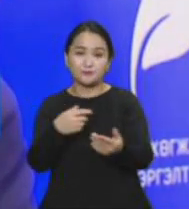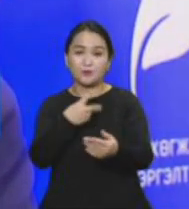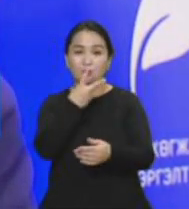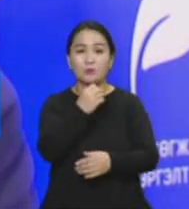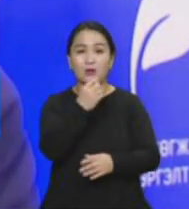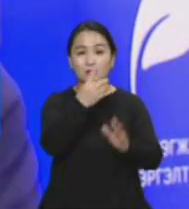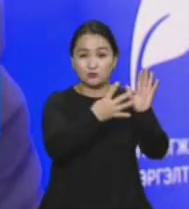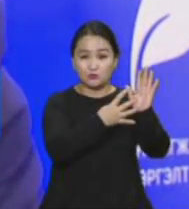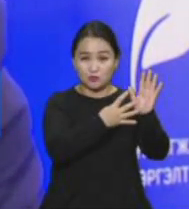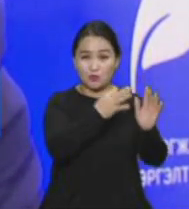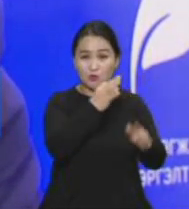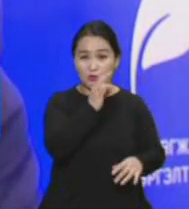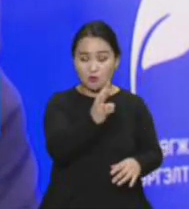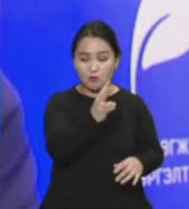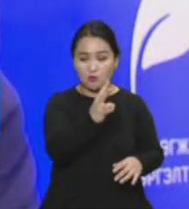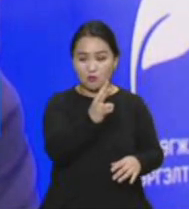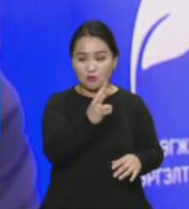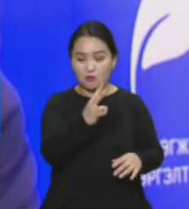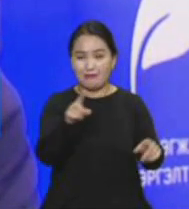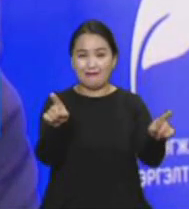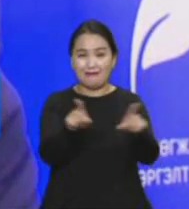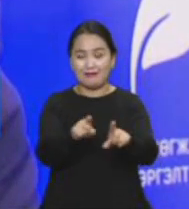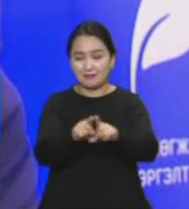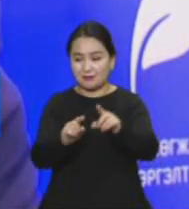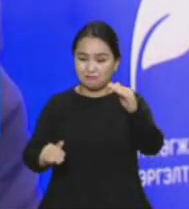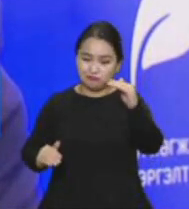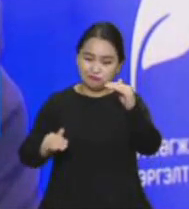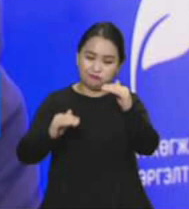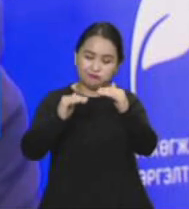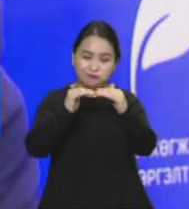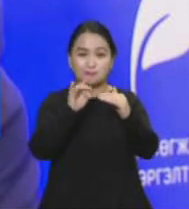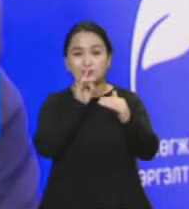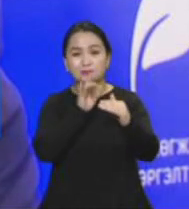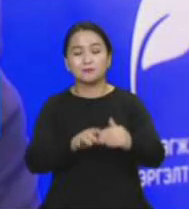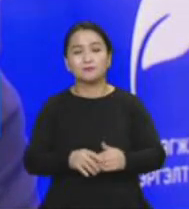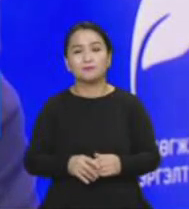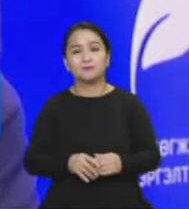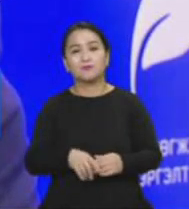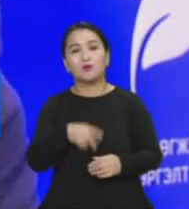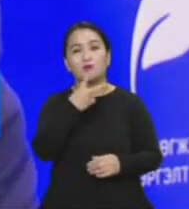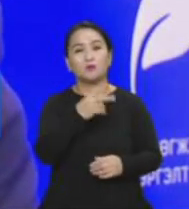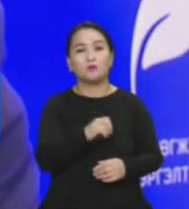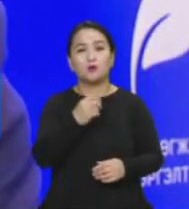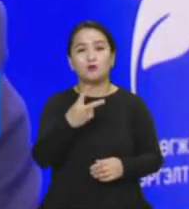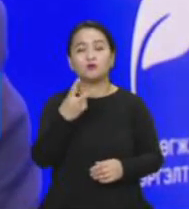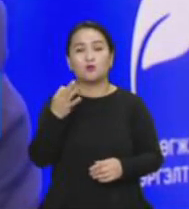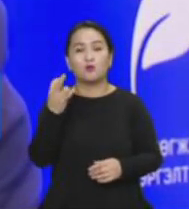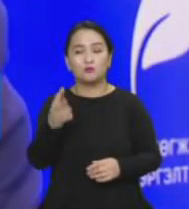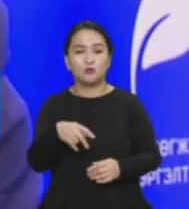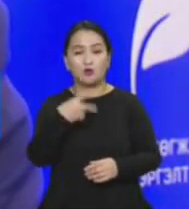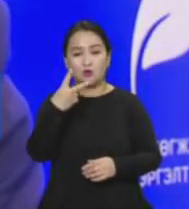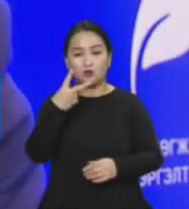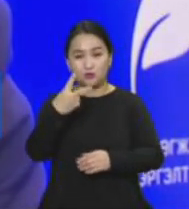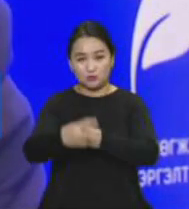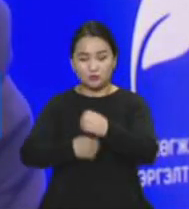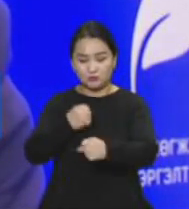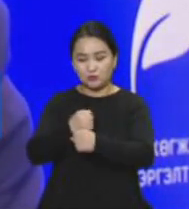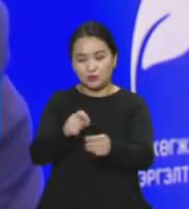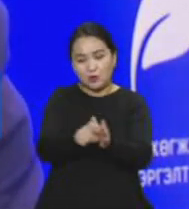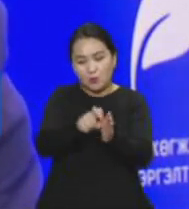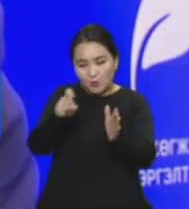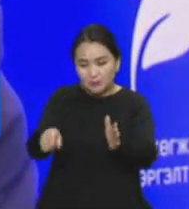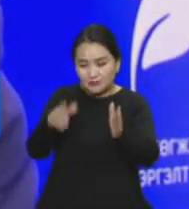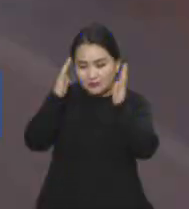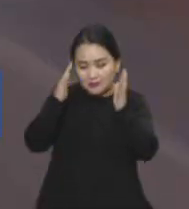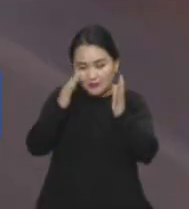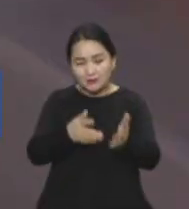оны хэмжээнд очихын тулд одоо энэ одоо 24 он хүртэл 2 жилийн хугацаа бол зарцуулна гэдэг ийм тооцоо судалгаа